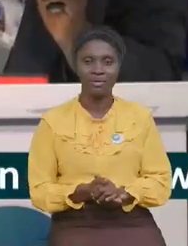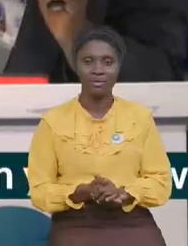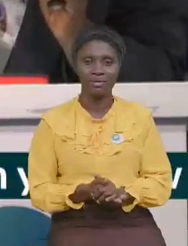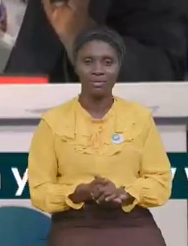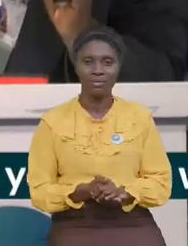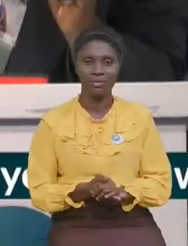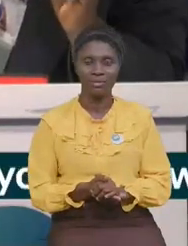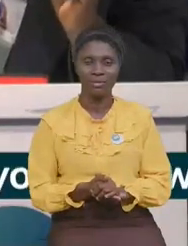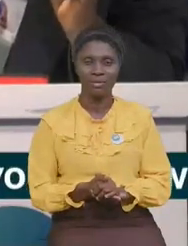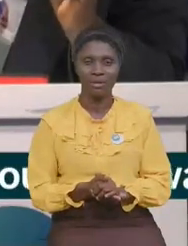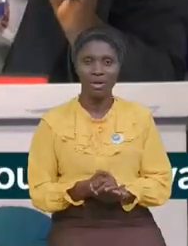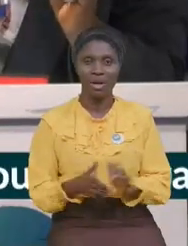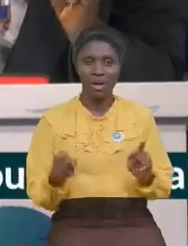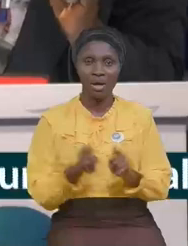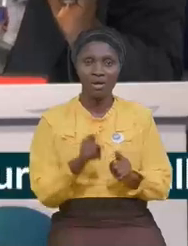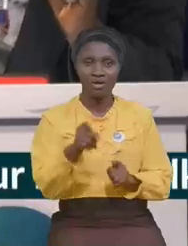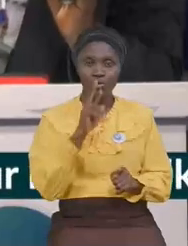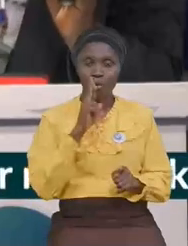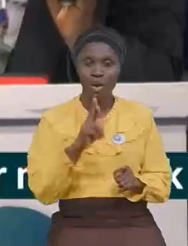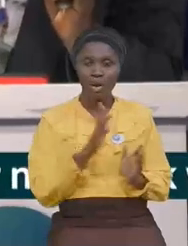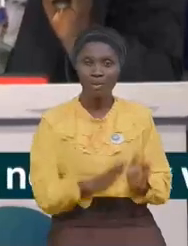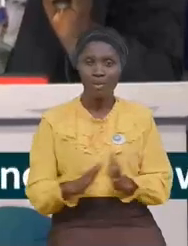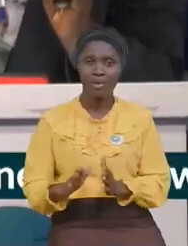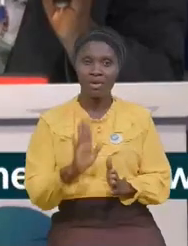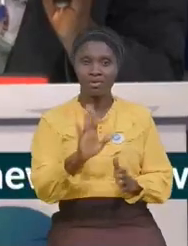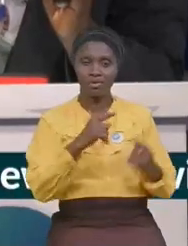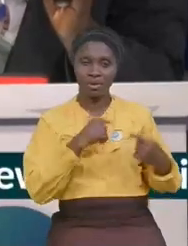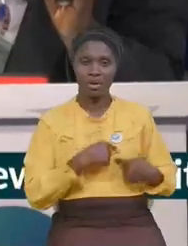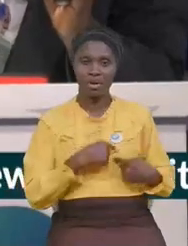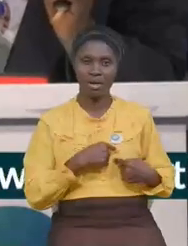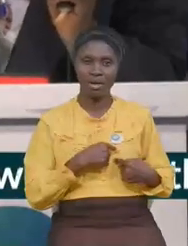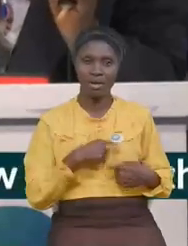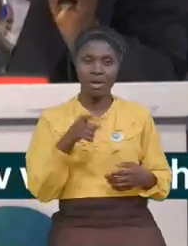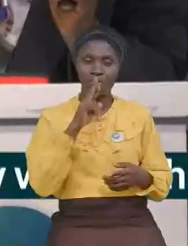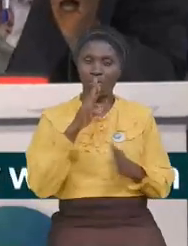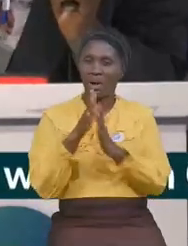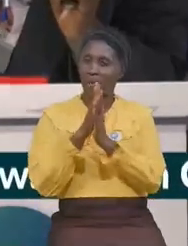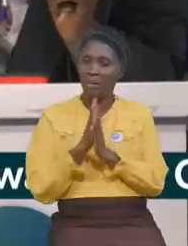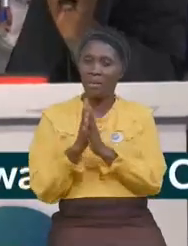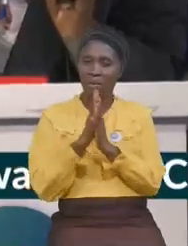Et lorsque vous préparez le cœur, vous priez pour,